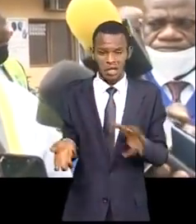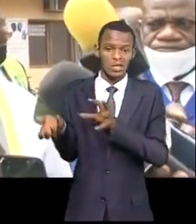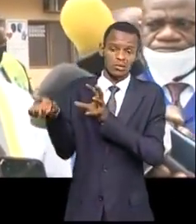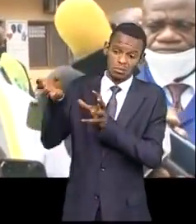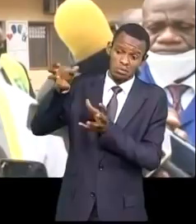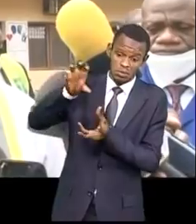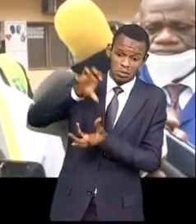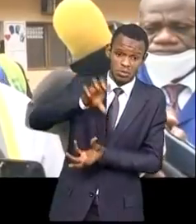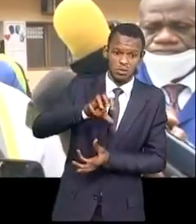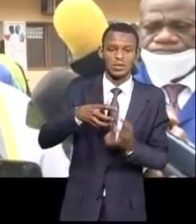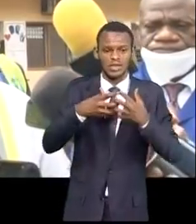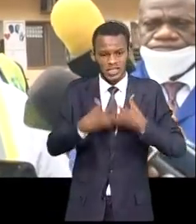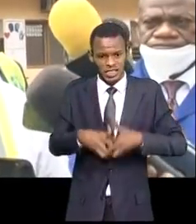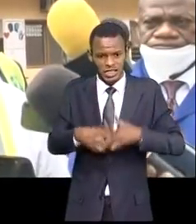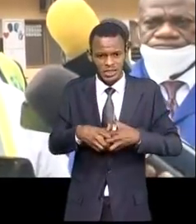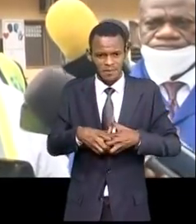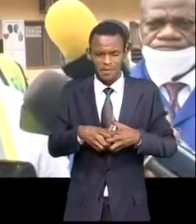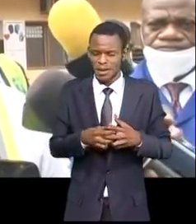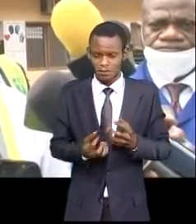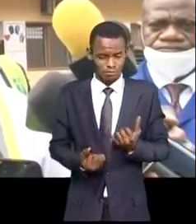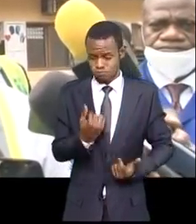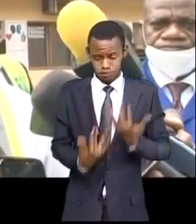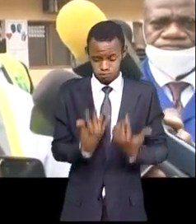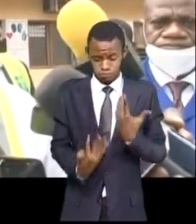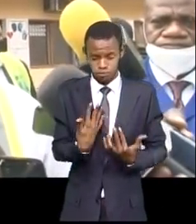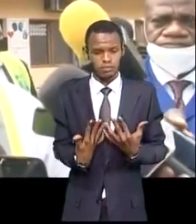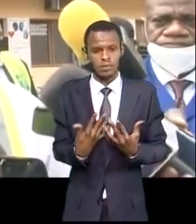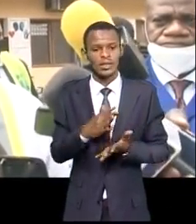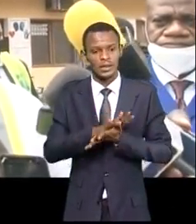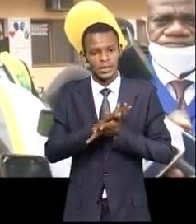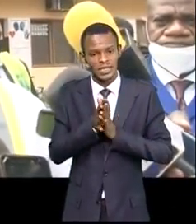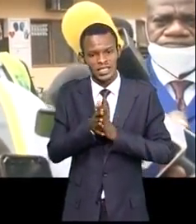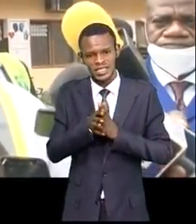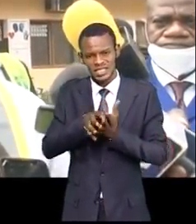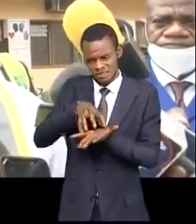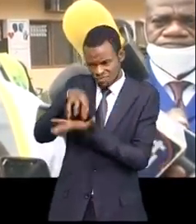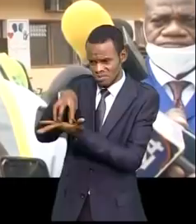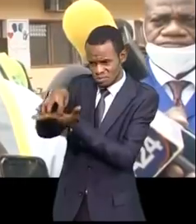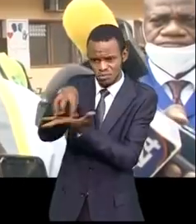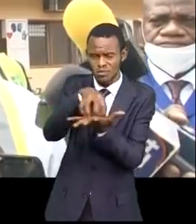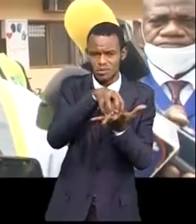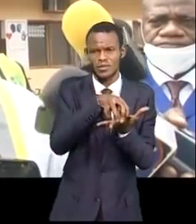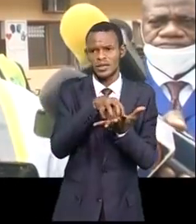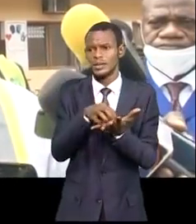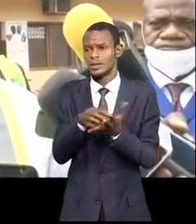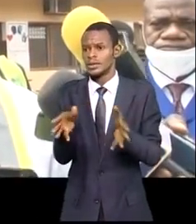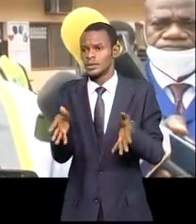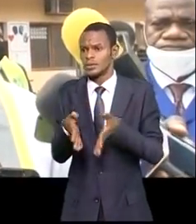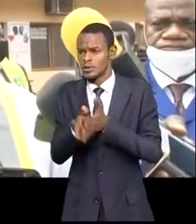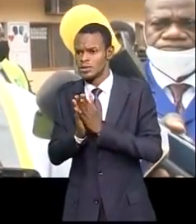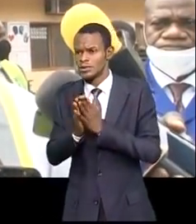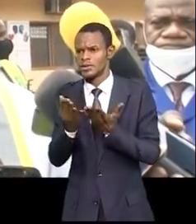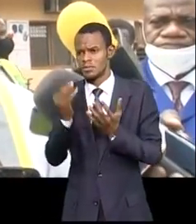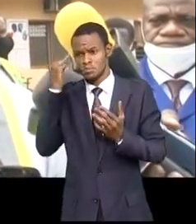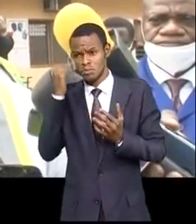des infrastructures a fait que les vice premiers ministres passent par ici avec moi voir ce que nous pouvons faire avec ces congolais